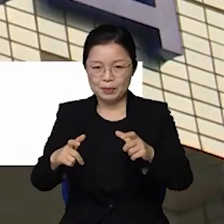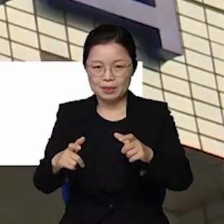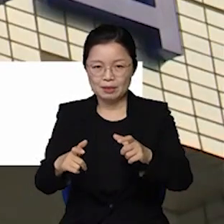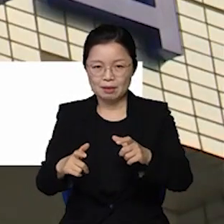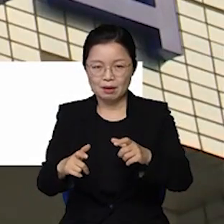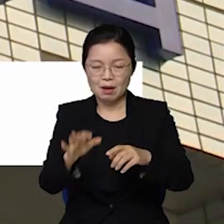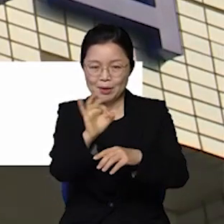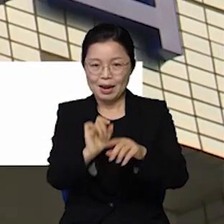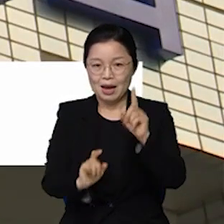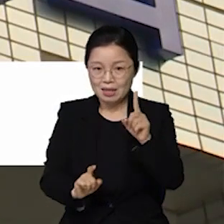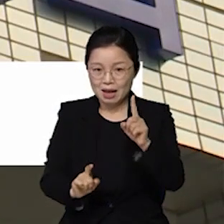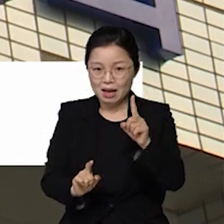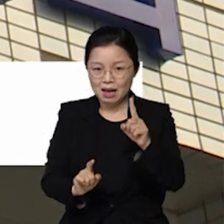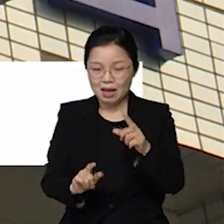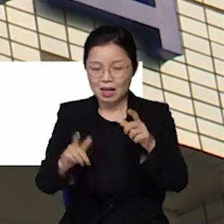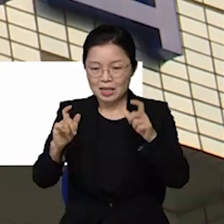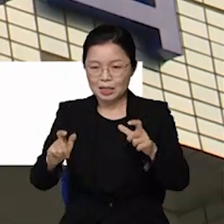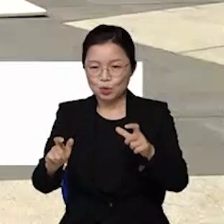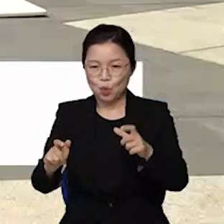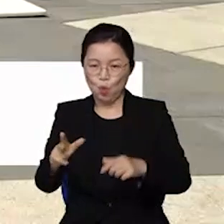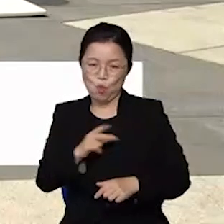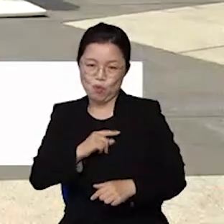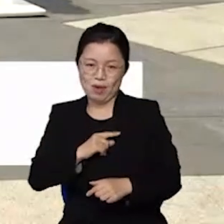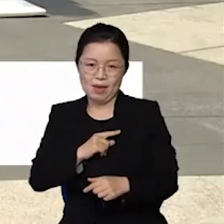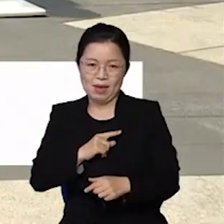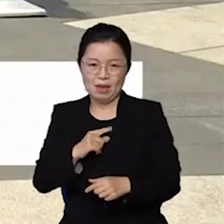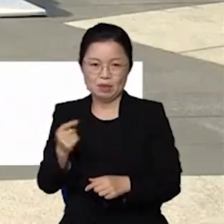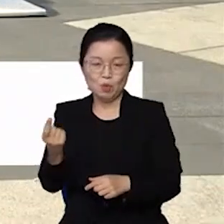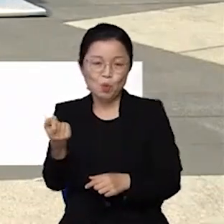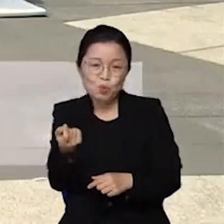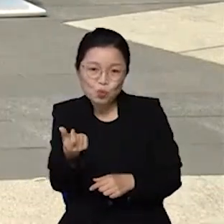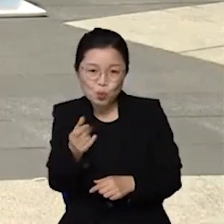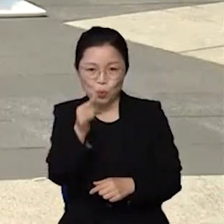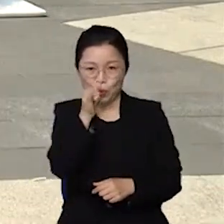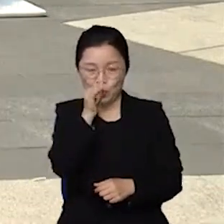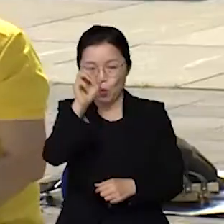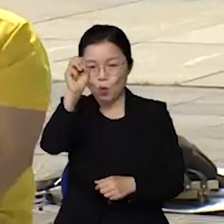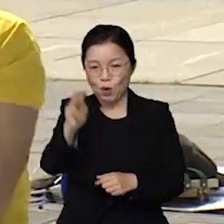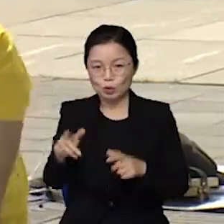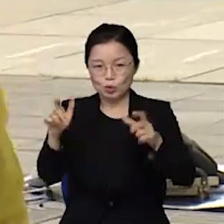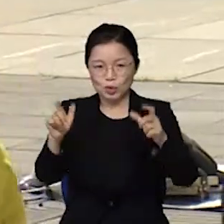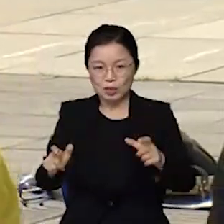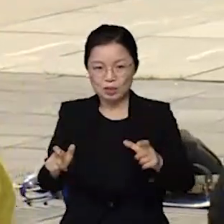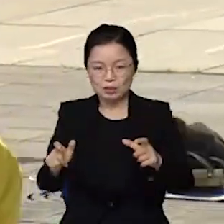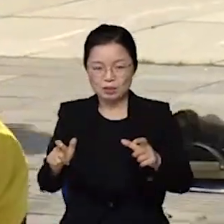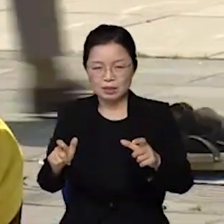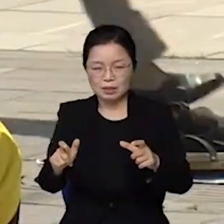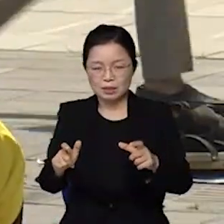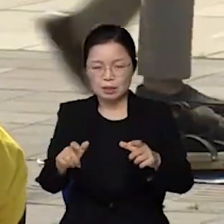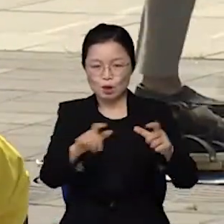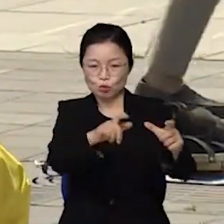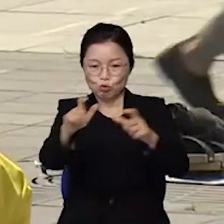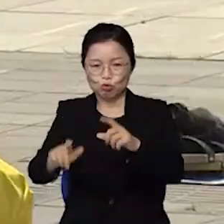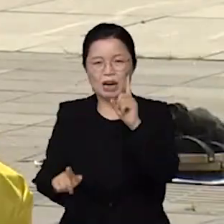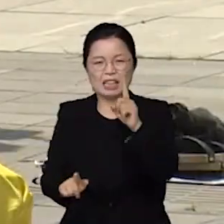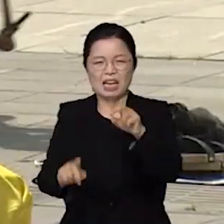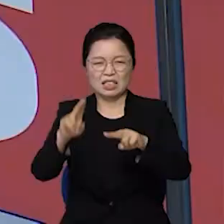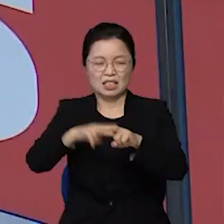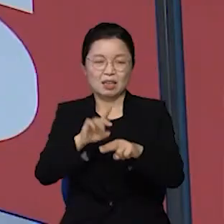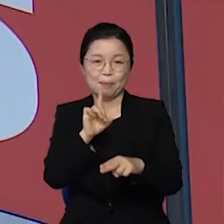1석, 기초의회 4석을 얻는 데 그쳤고, 심지어 광주에서는 구의회 1석이